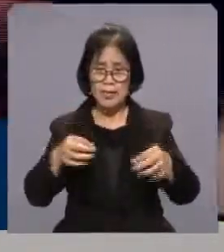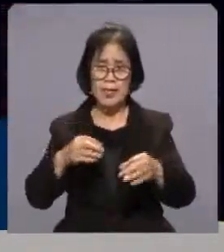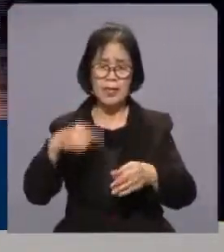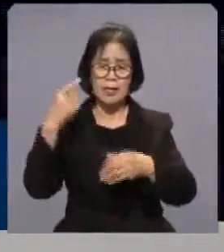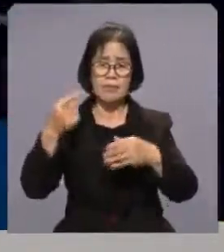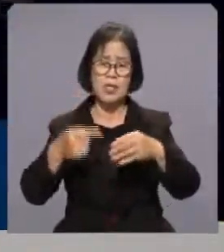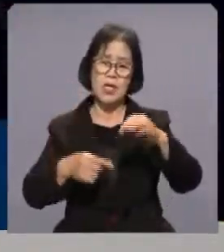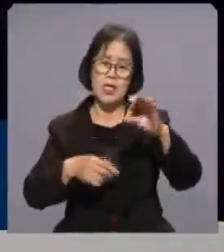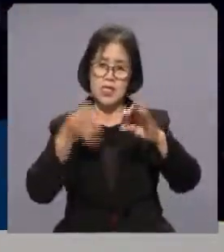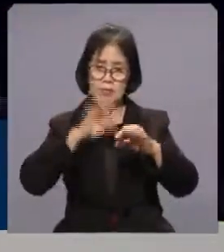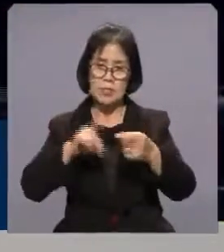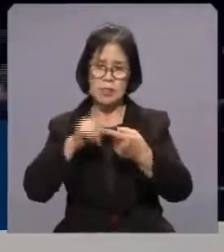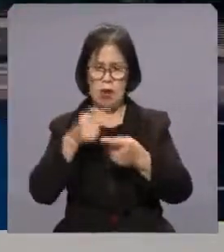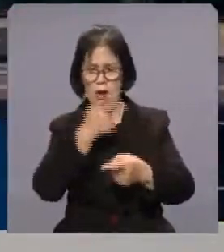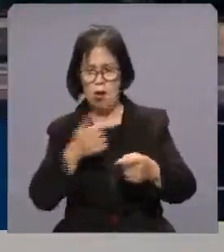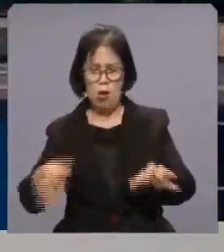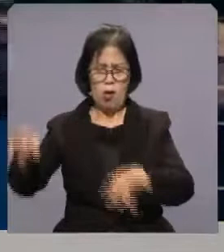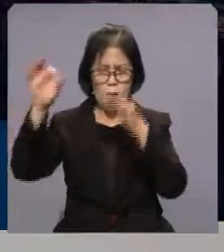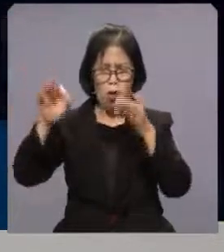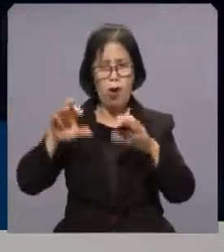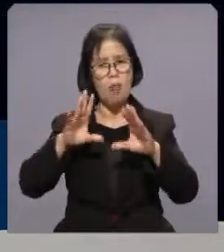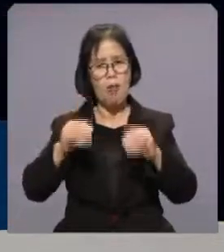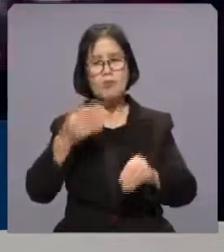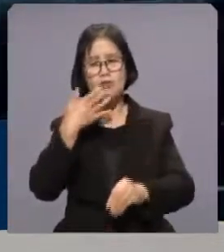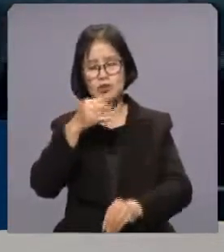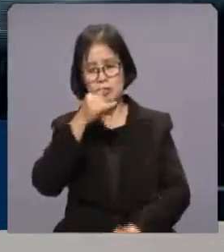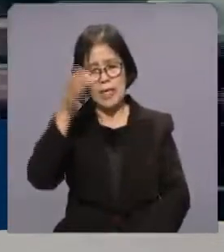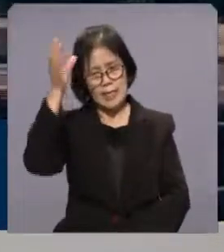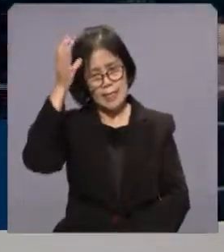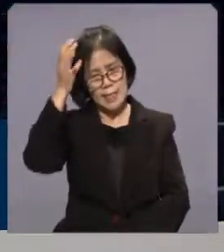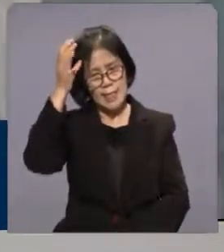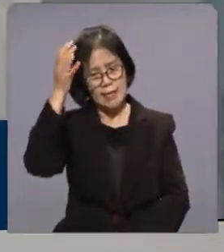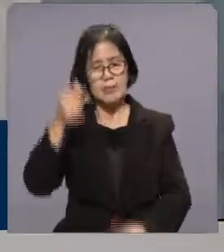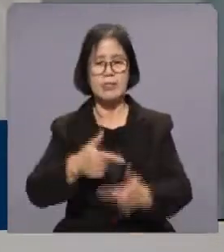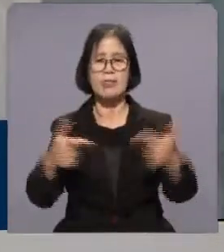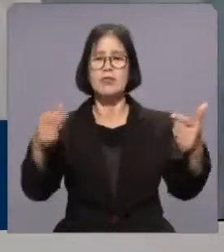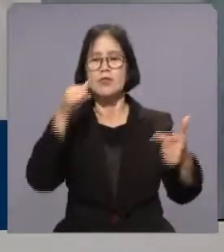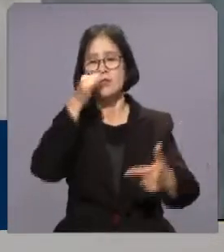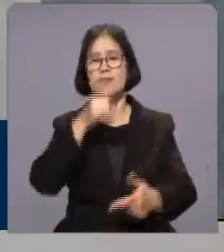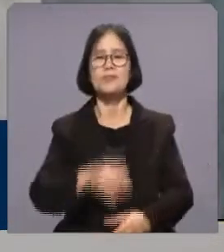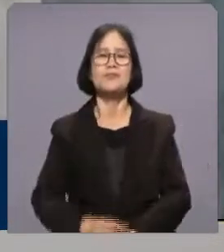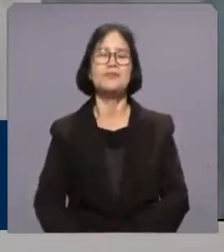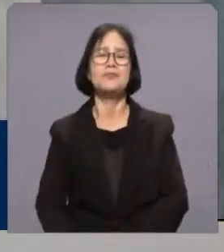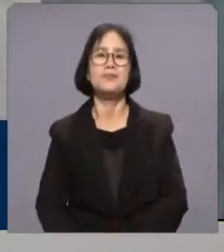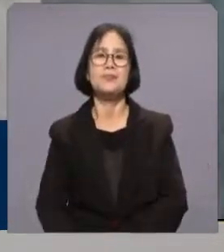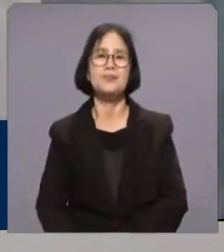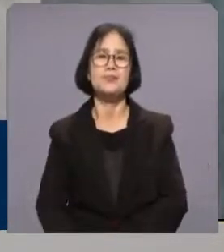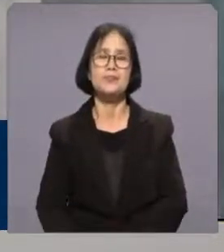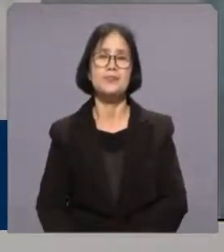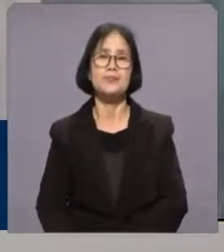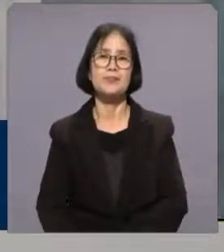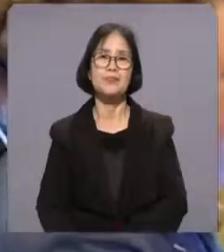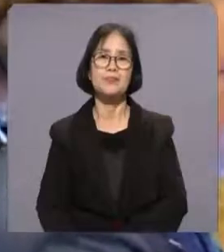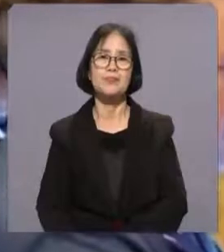금리에 대한 광폭 인상을 멈출 수도 있다는 기대감이 퍼지고 있습니다 황정환 기자가 전망합니다